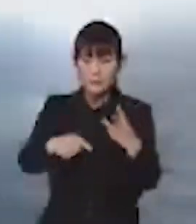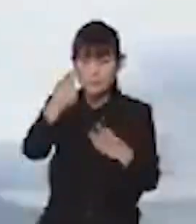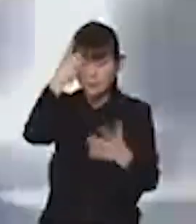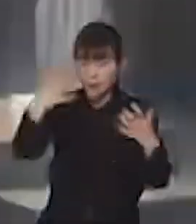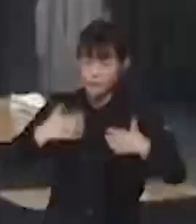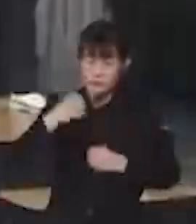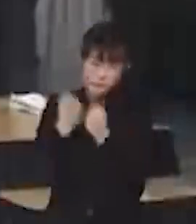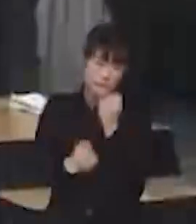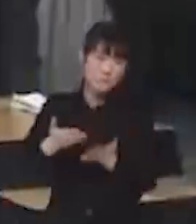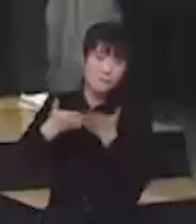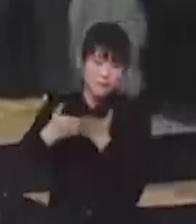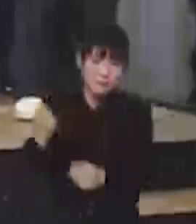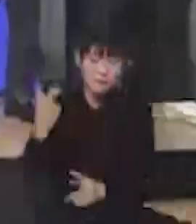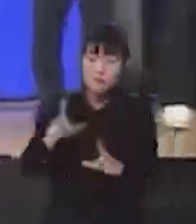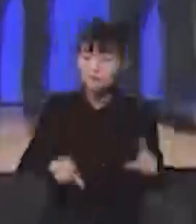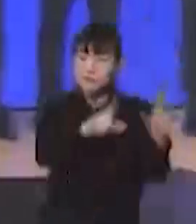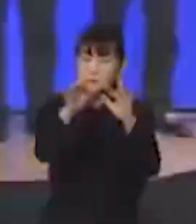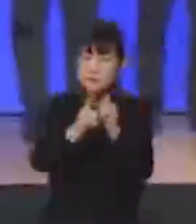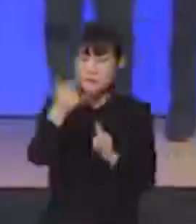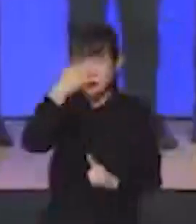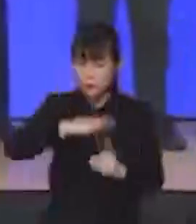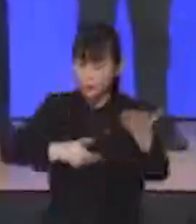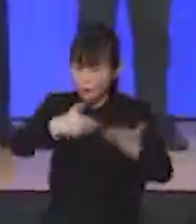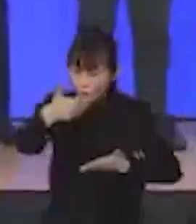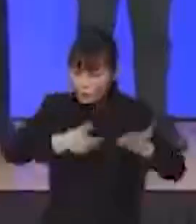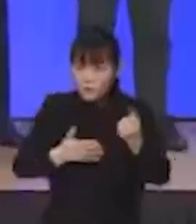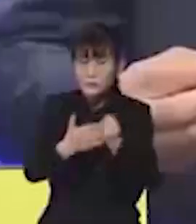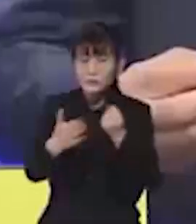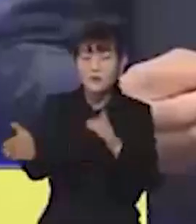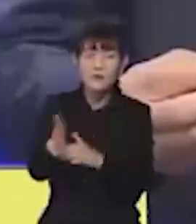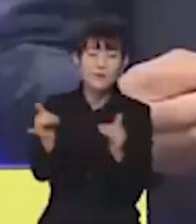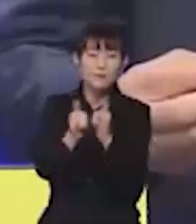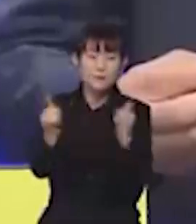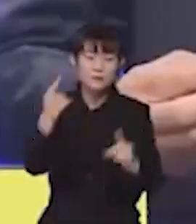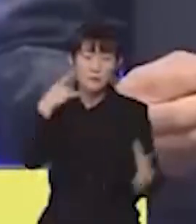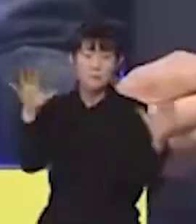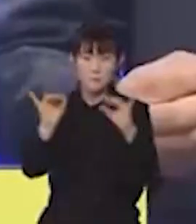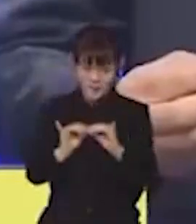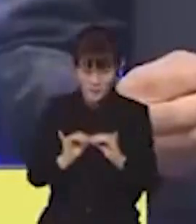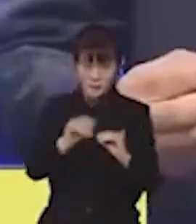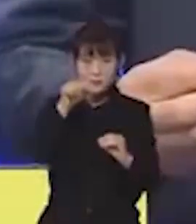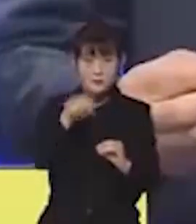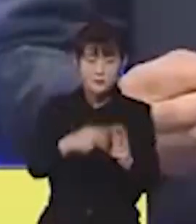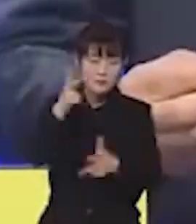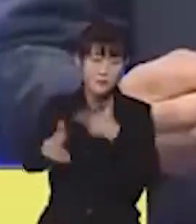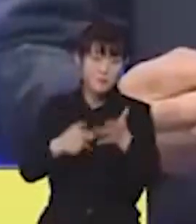설득 그리고 주민들의 이익 공유라는 점에서 어민들의 찬성 입장 변화는